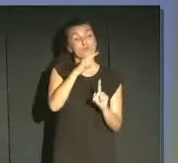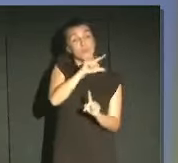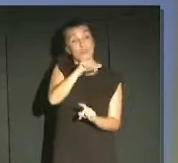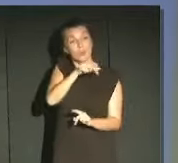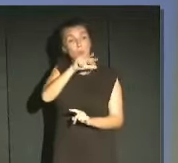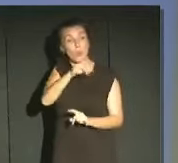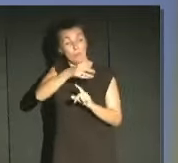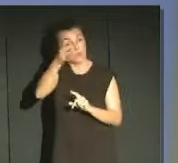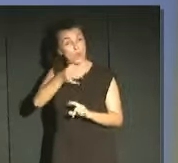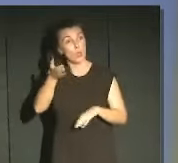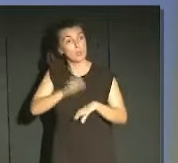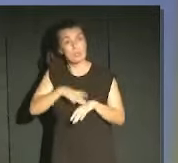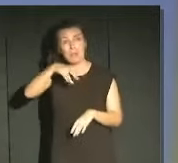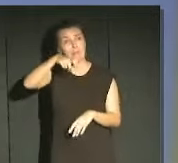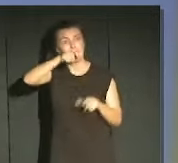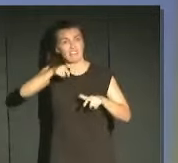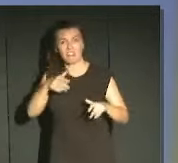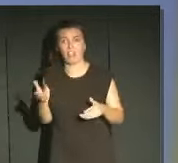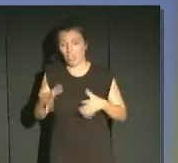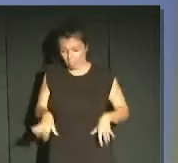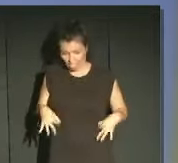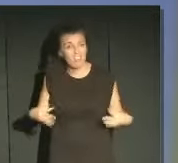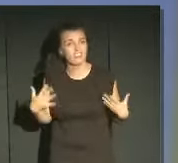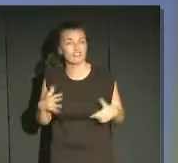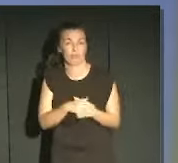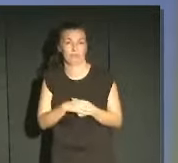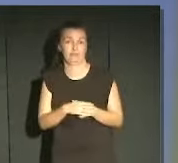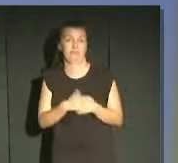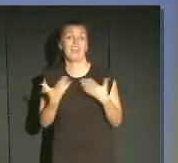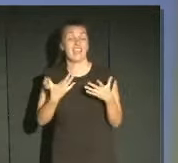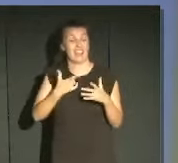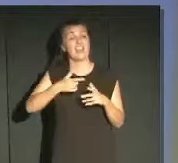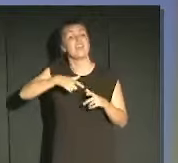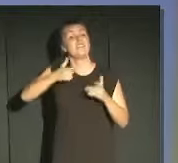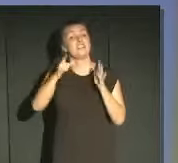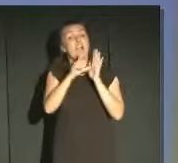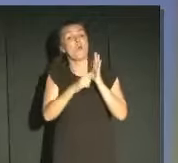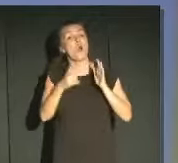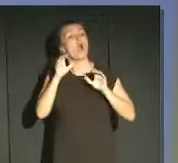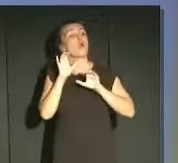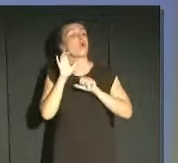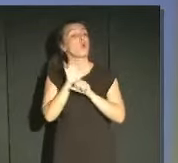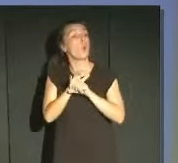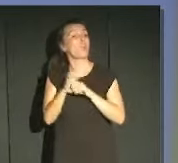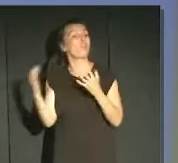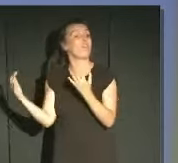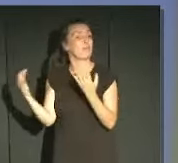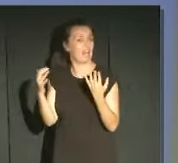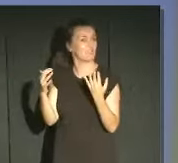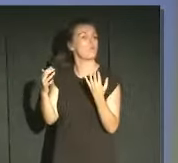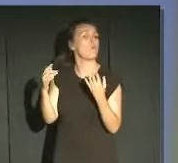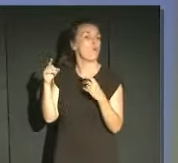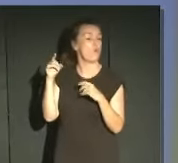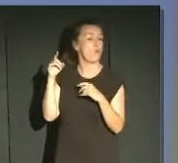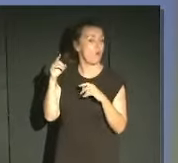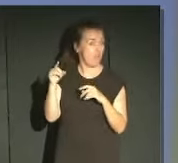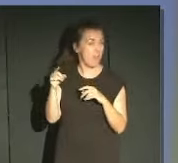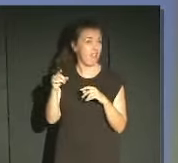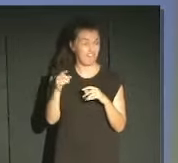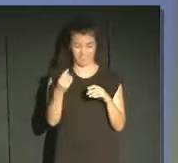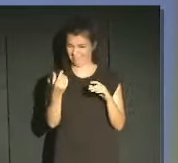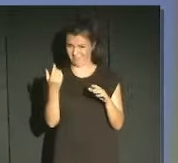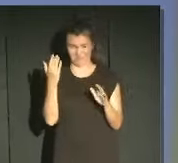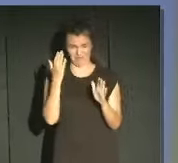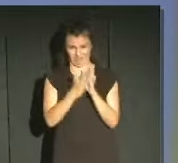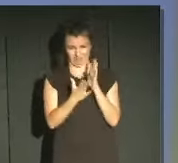même été jusqu'à voter ensemble une loi immigration qui est la pire de notre histoire puisque c'est la première fois que se retrouve dans la loi